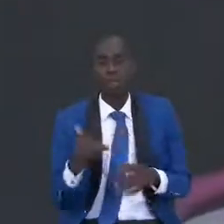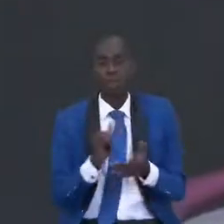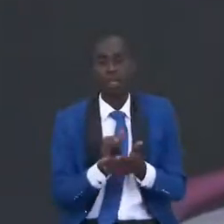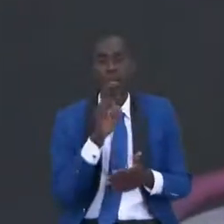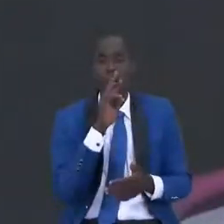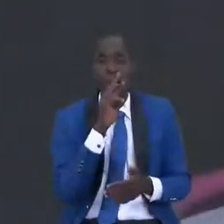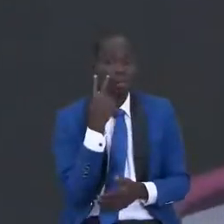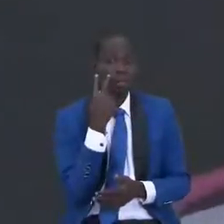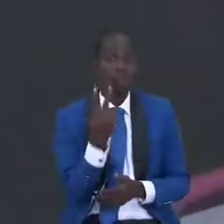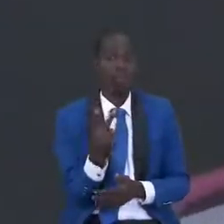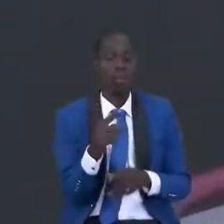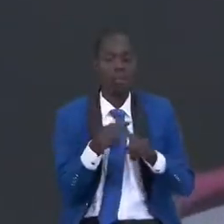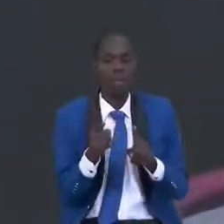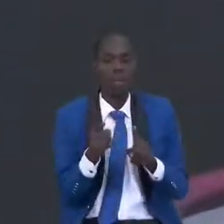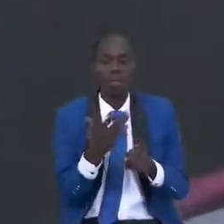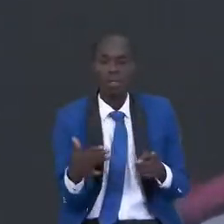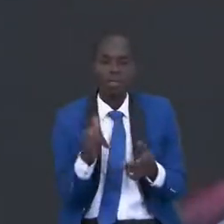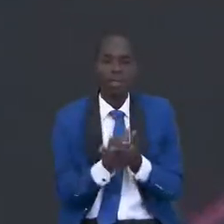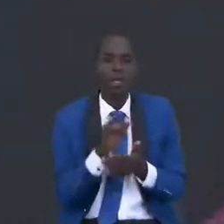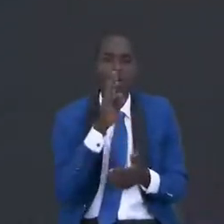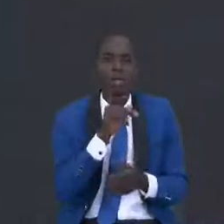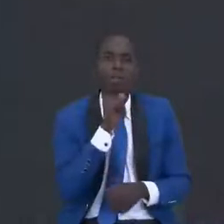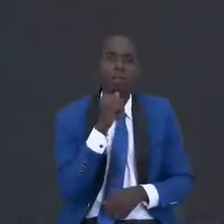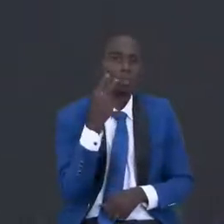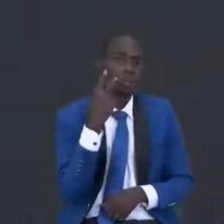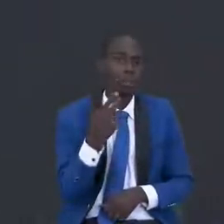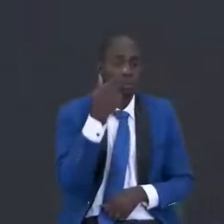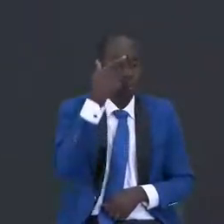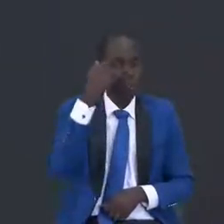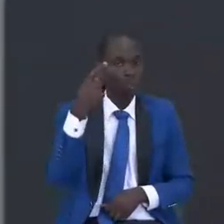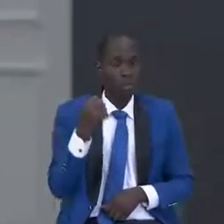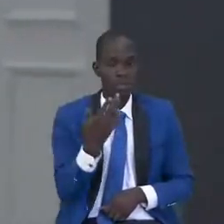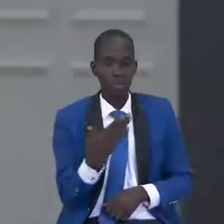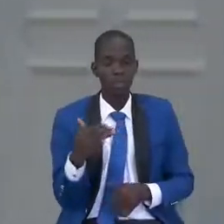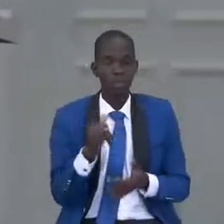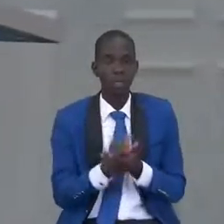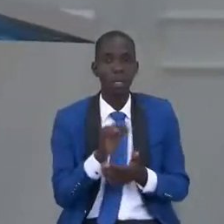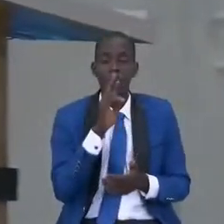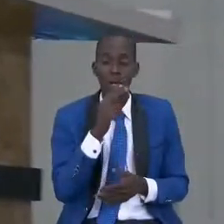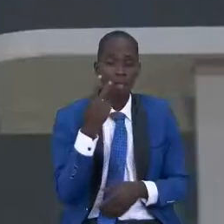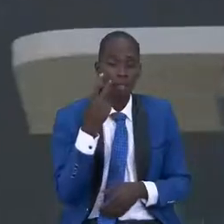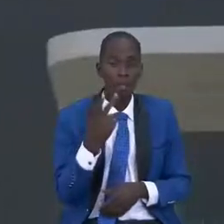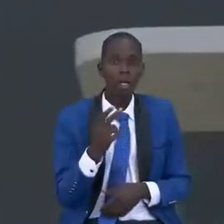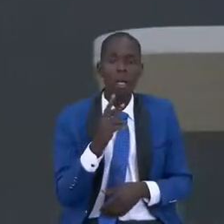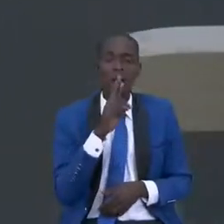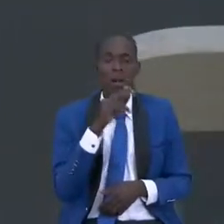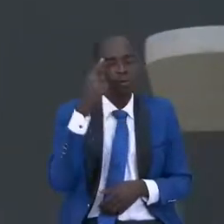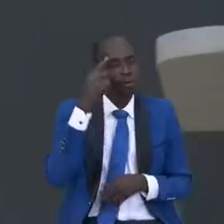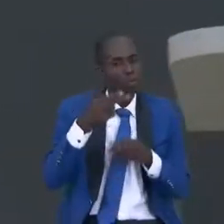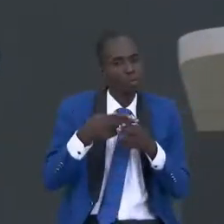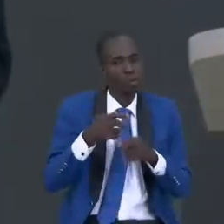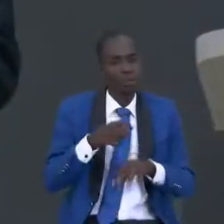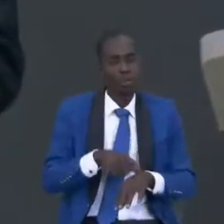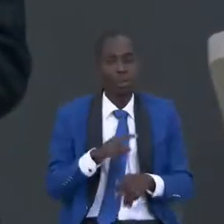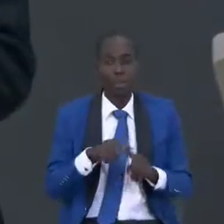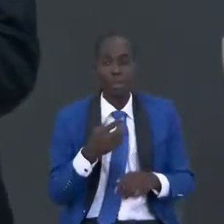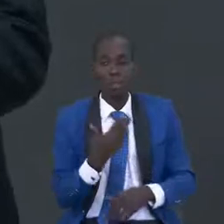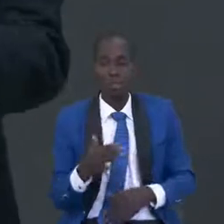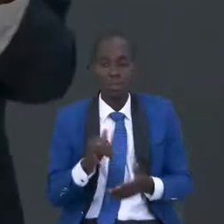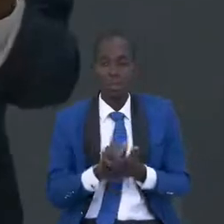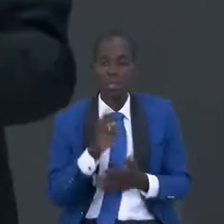choses invisibles. Parce que les choses qui sont visibles sont temporaires, mais les